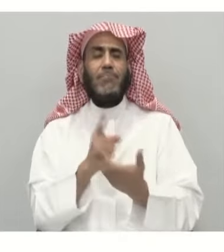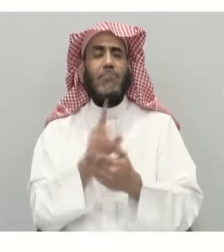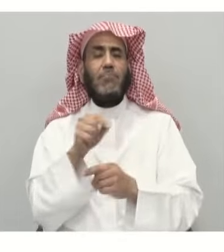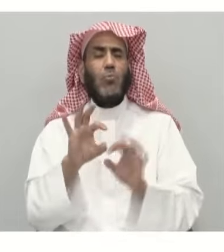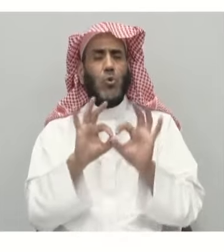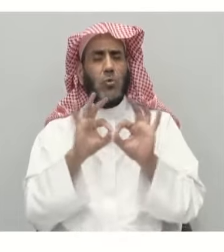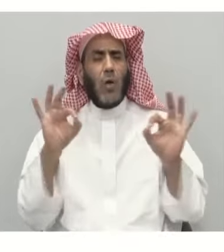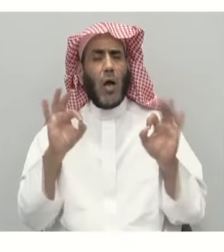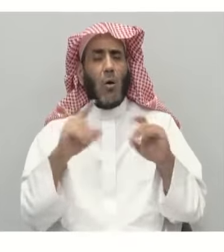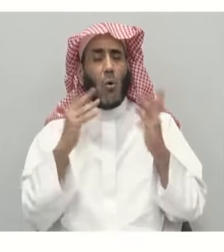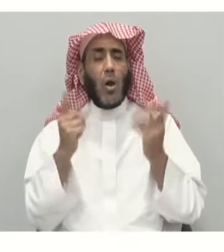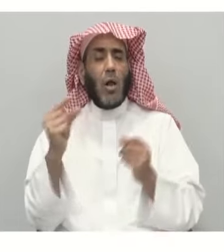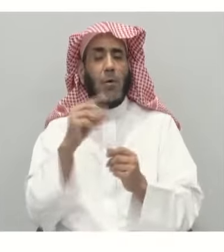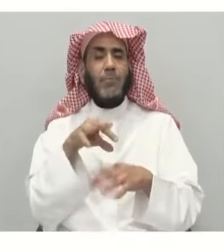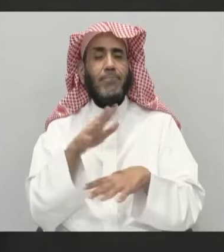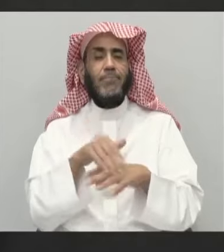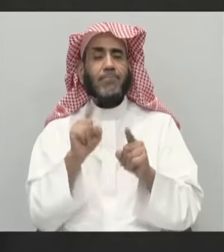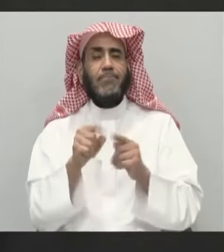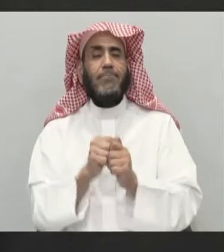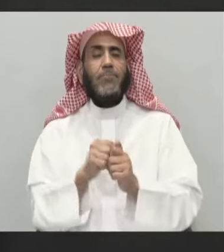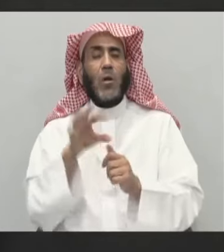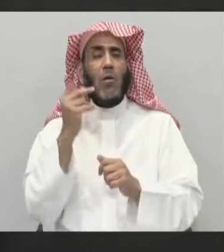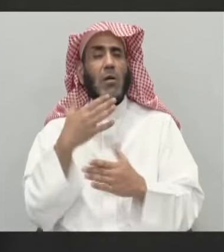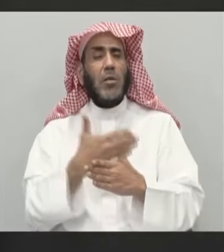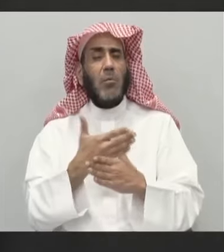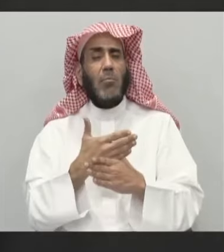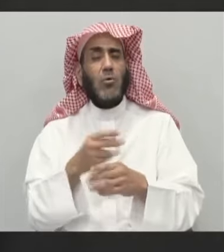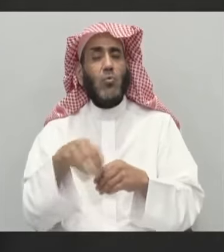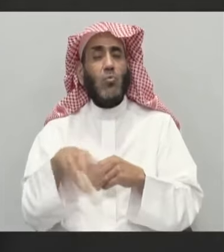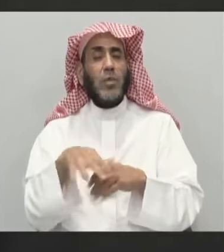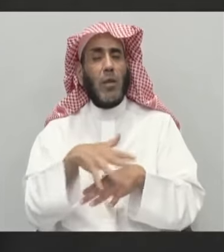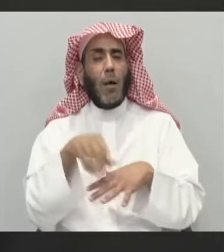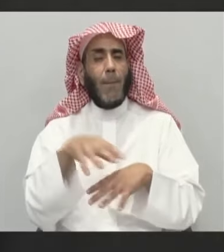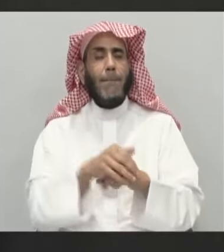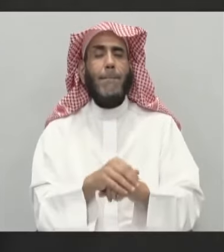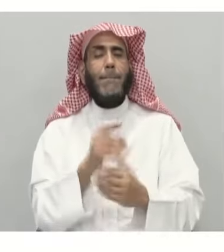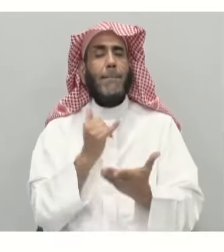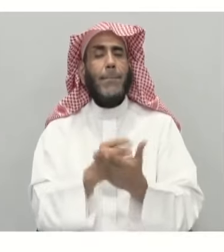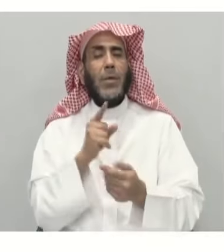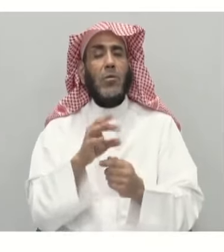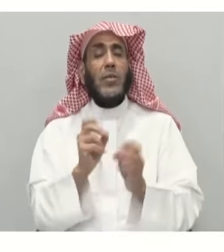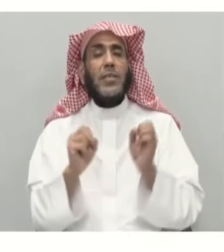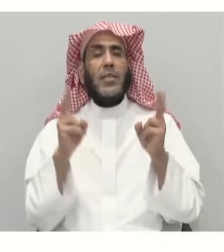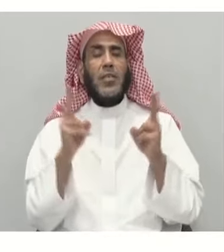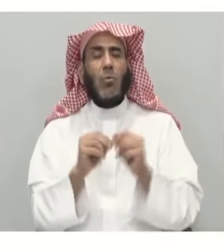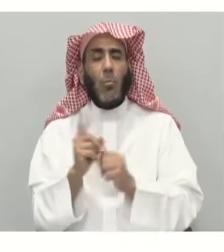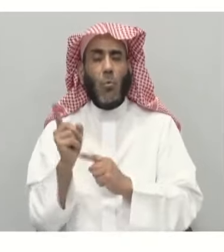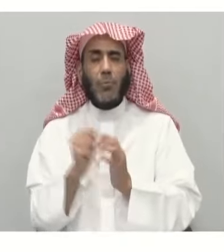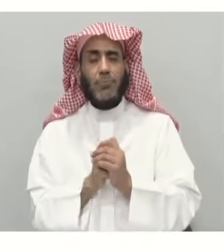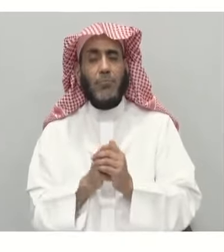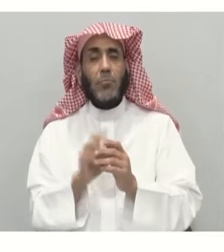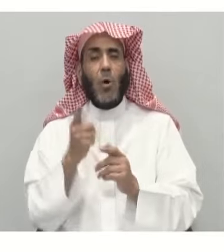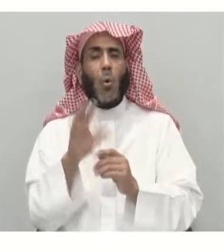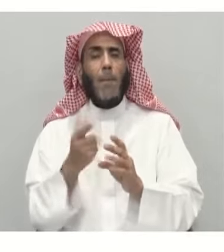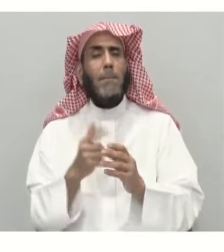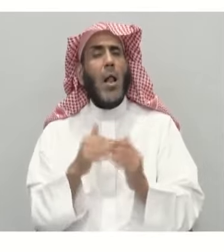استيفاء جميع الكلمات ووضعها لكن اذا فهمت المبررات ستوزع بعد ذلك في الاستنتاج هنا والملحوظات يقول